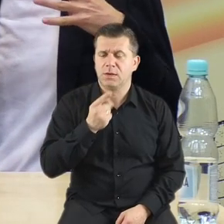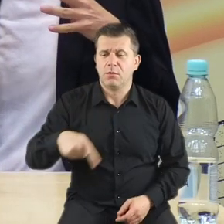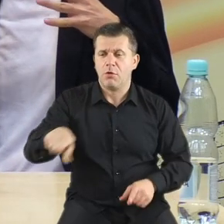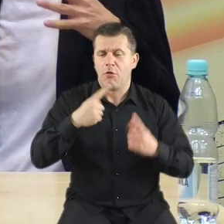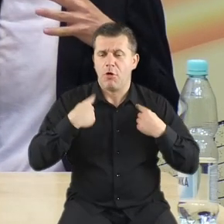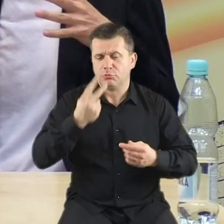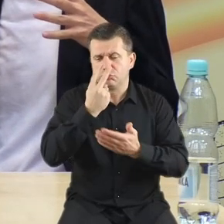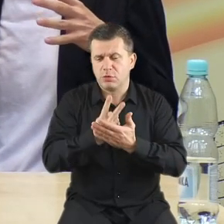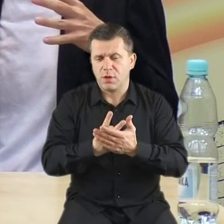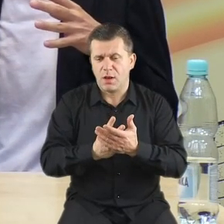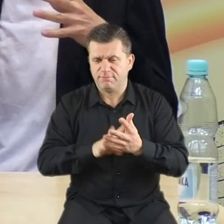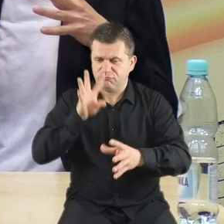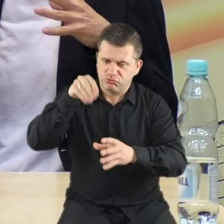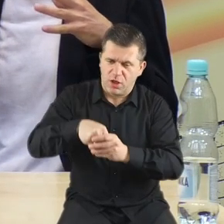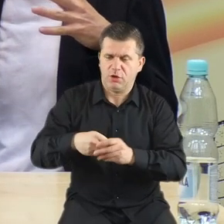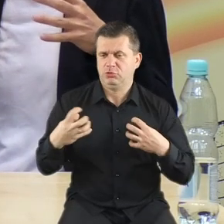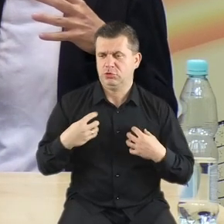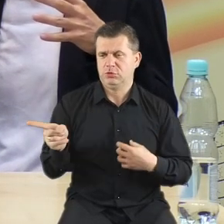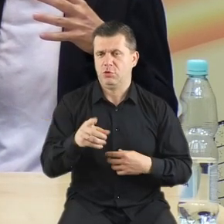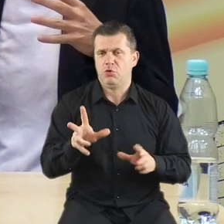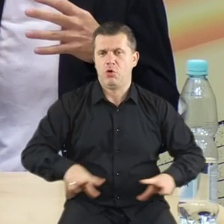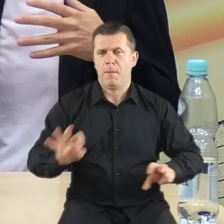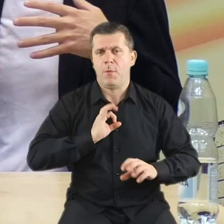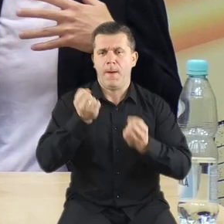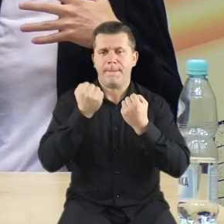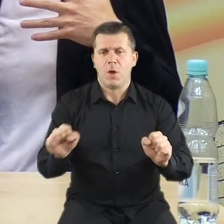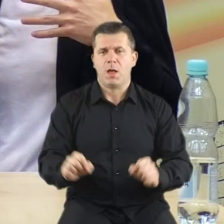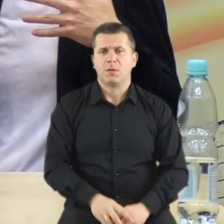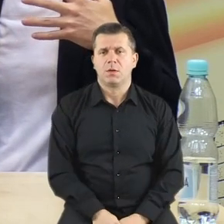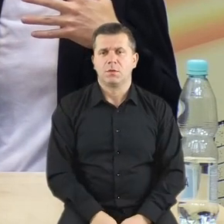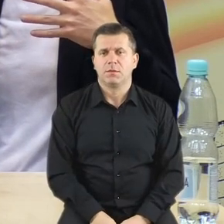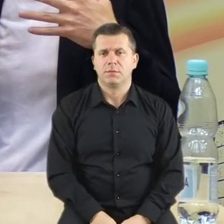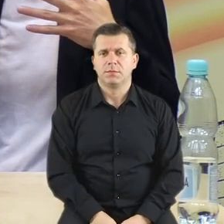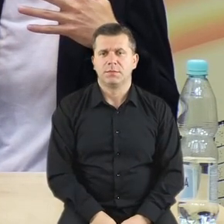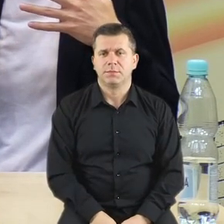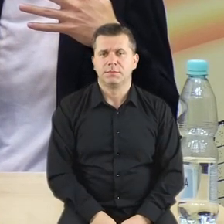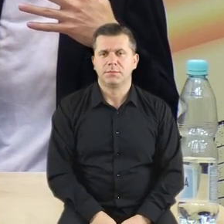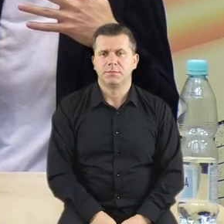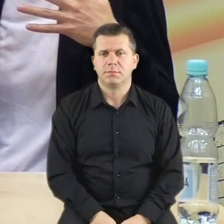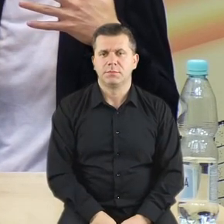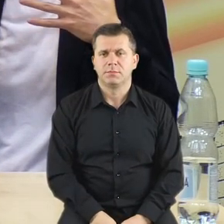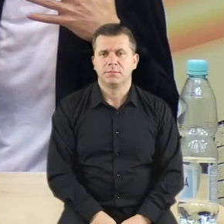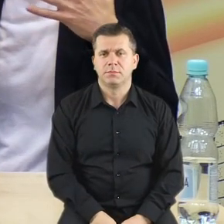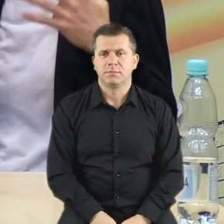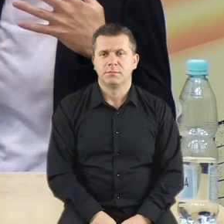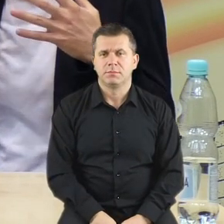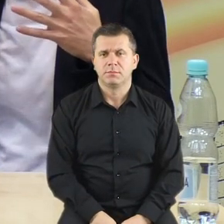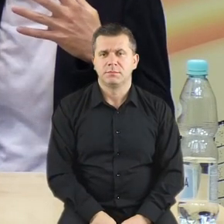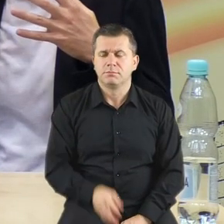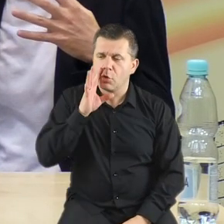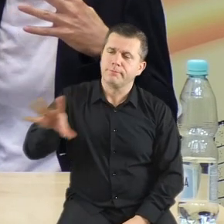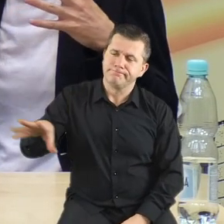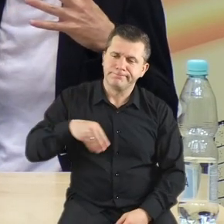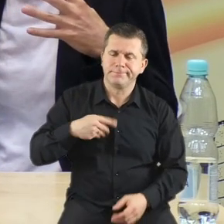jakoś wszedł w życie tej rodziny, tych moich bohaterów, na tyle, żeby się z nimi, tak żeby się z nimi